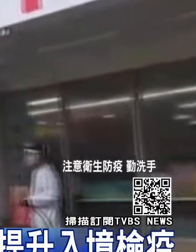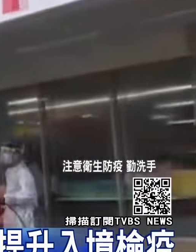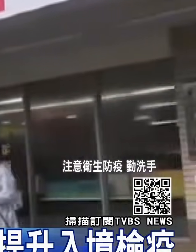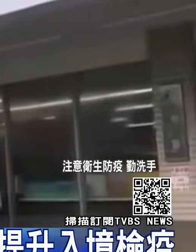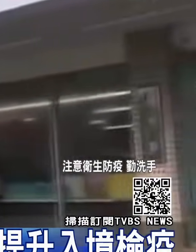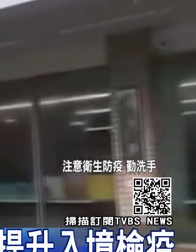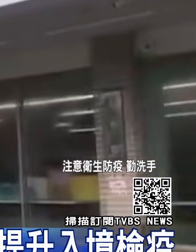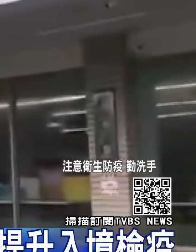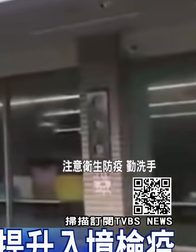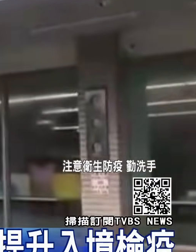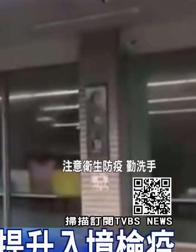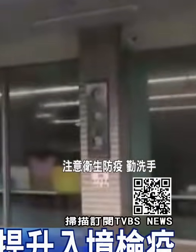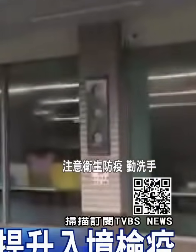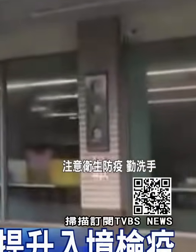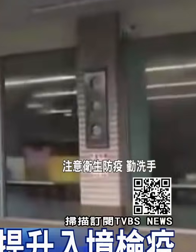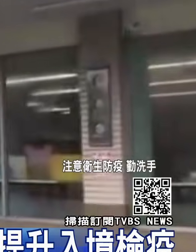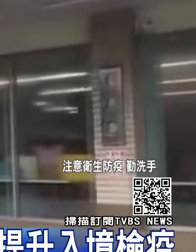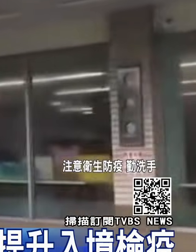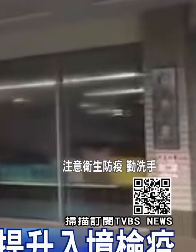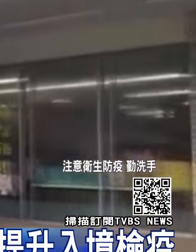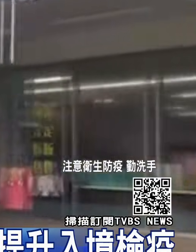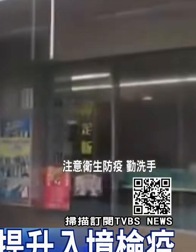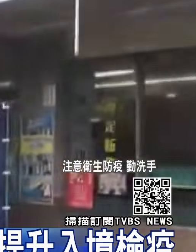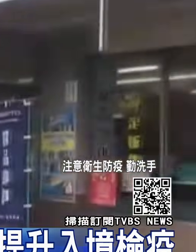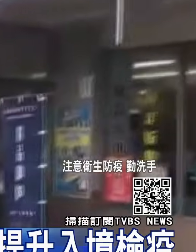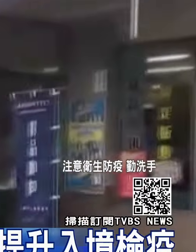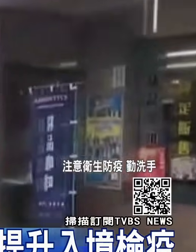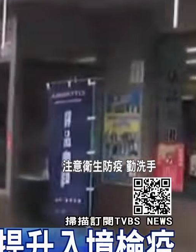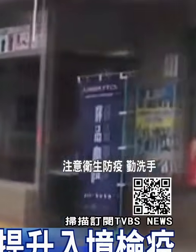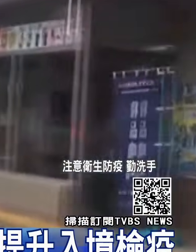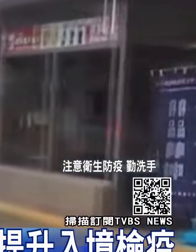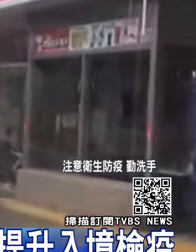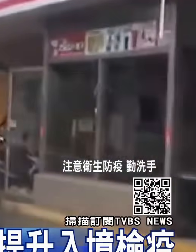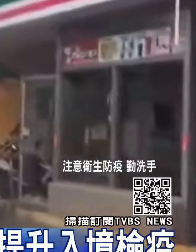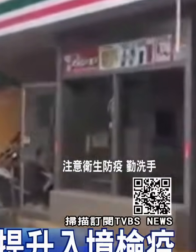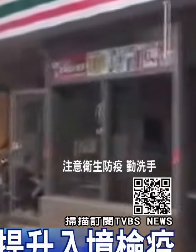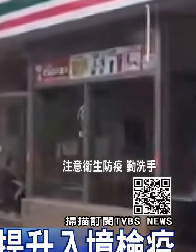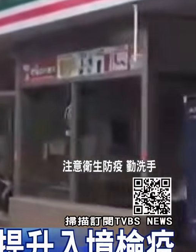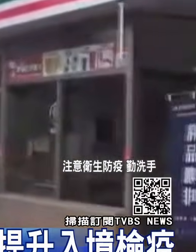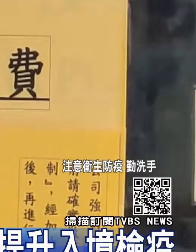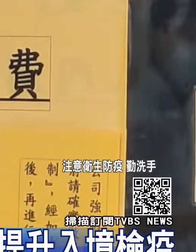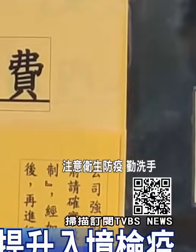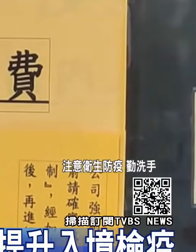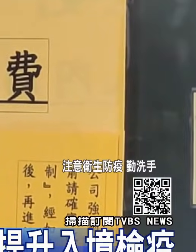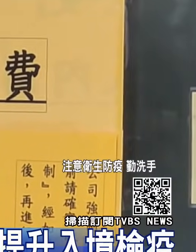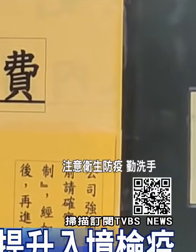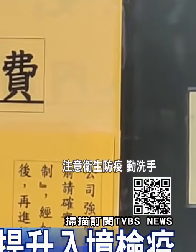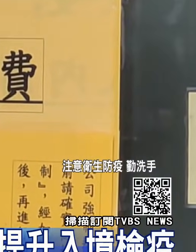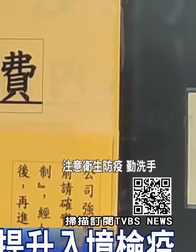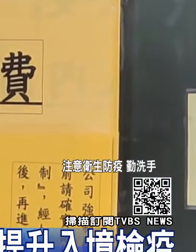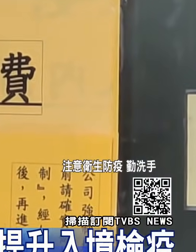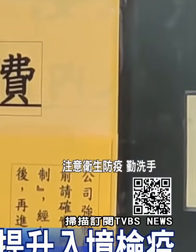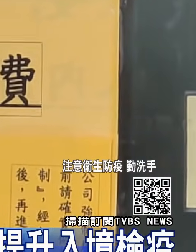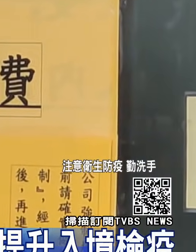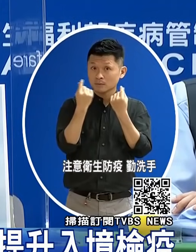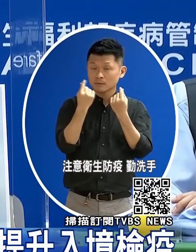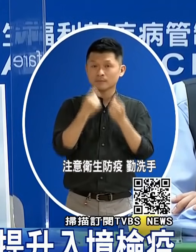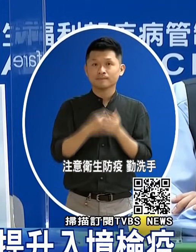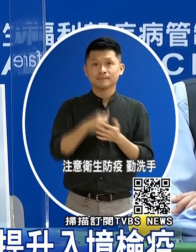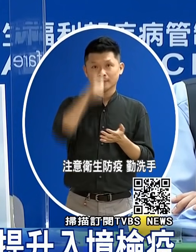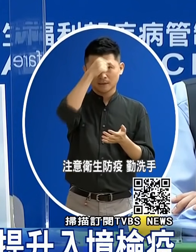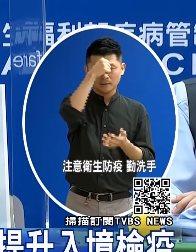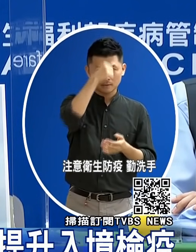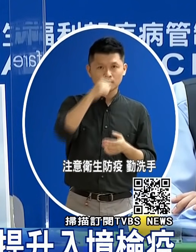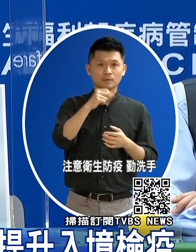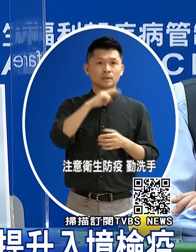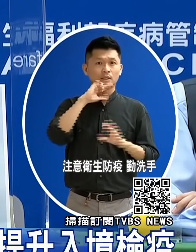孙，现在经过基因定序，确定是印度变种病毒，情况紧急，让 CECC 立刻提升防疫措施。